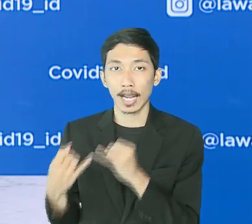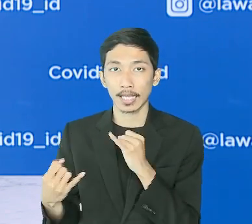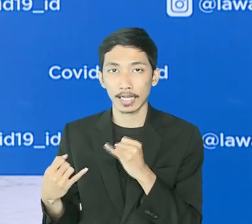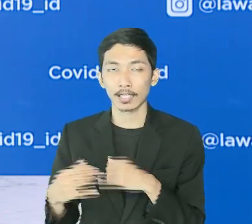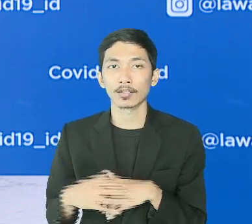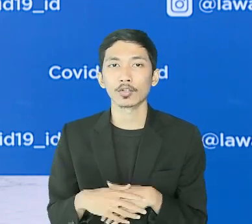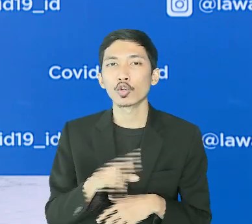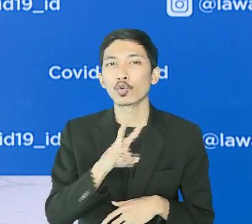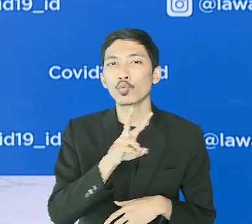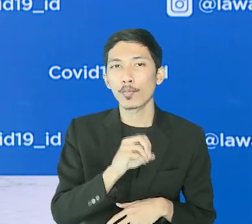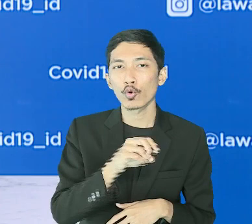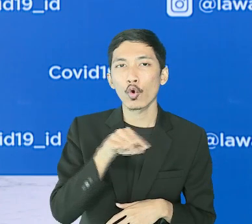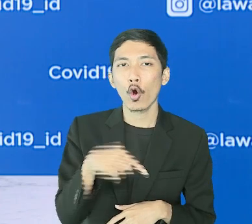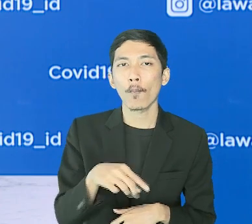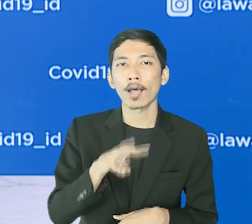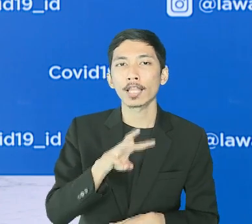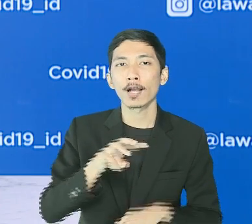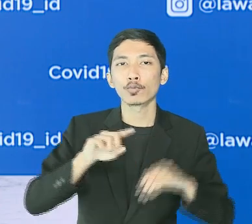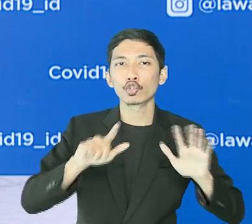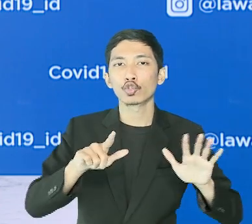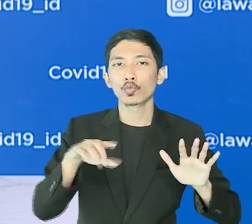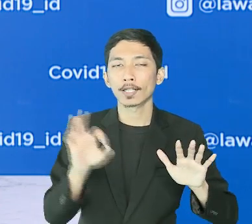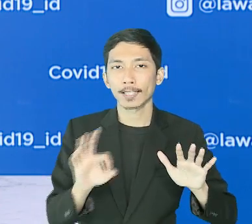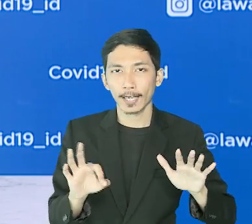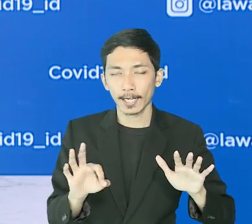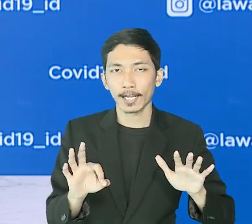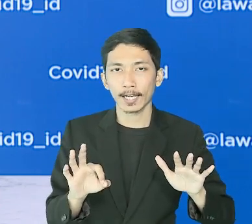20,37% kabupaten kota,